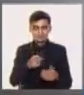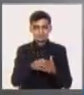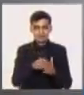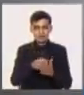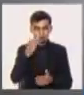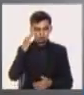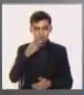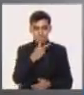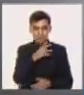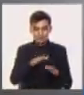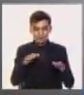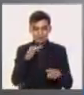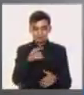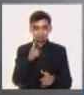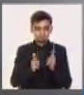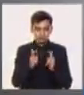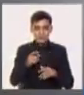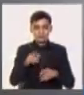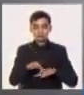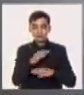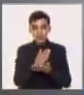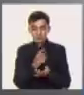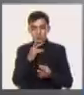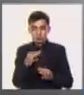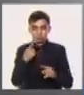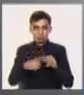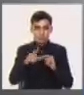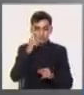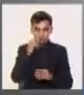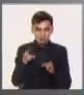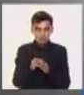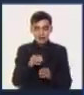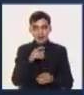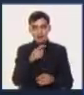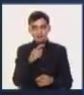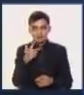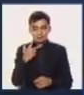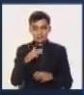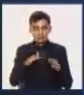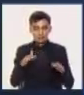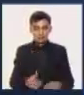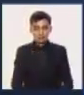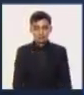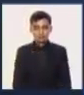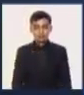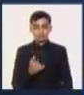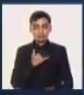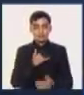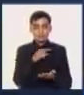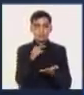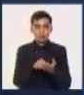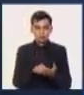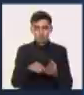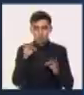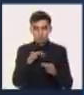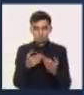чужих детей. На самом деле она действительно в браке, но только с другим мужчиной, и у нее трое детей. У меня вопрос по информационной безопасности. То